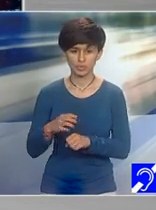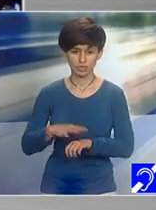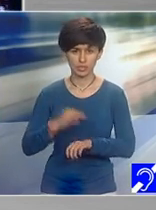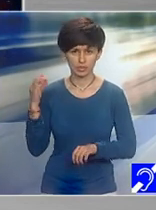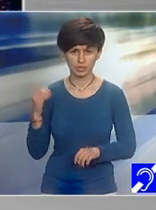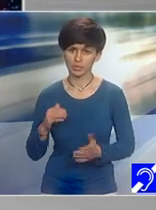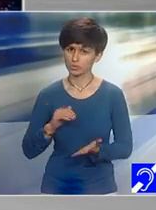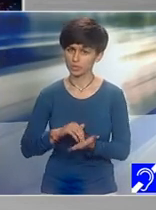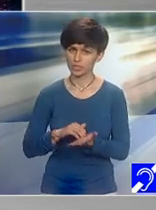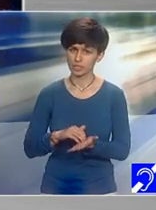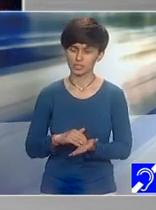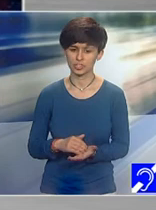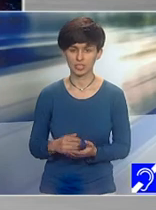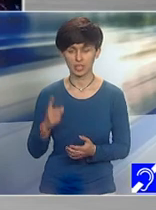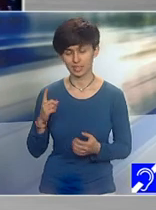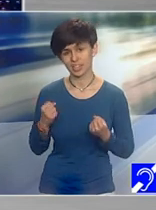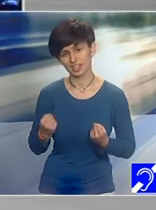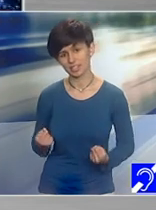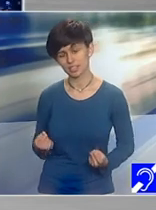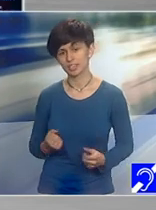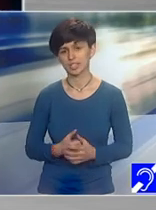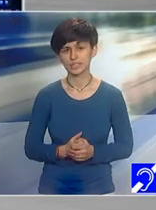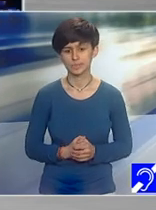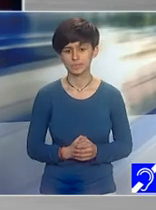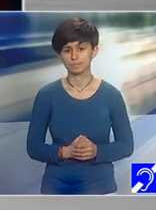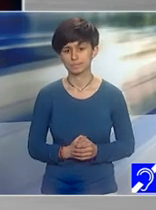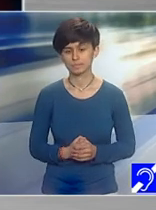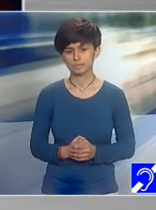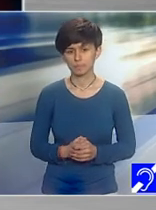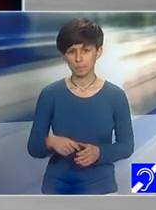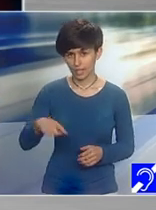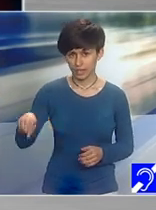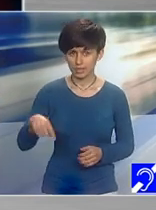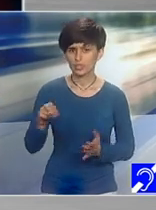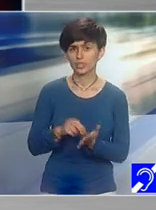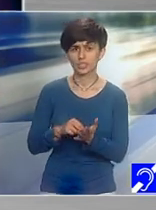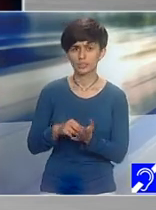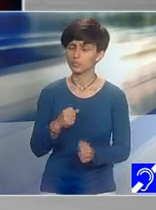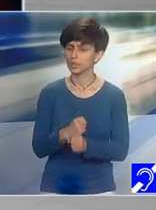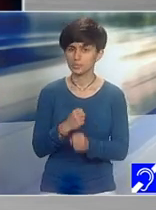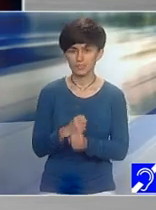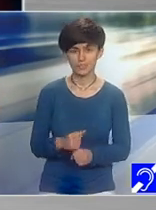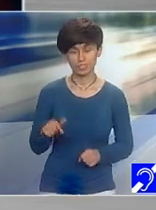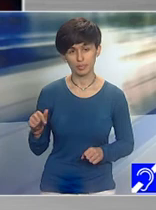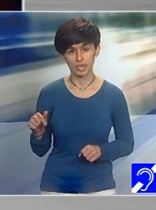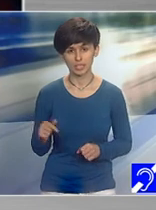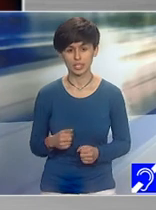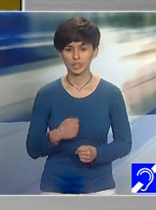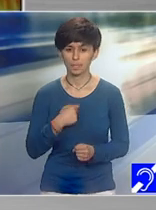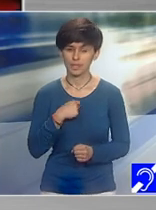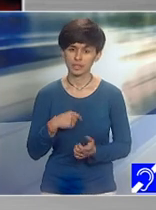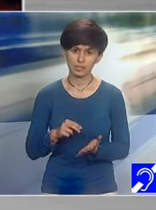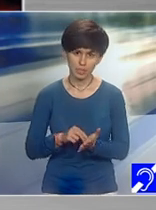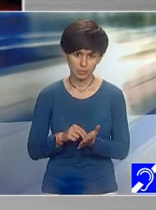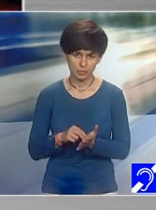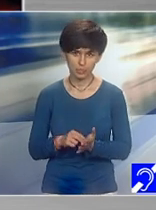necesare pentru a asigura calitatea vieții clujenilor. Noi ne propunem să facem asta, ne propunem să aducem lumină în